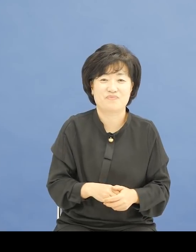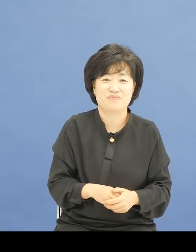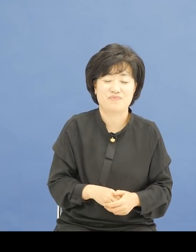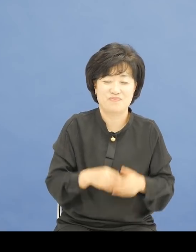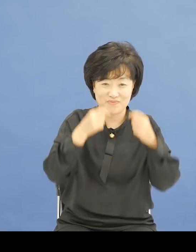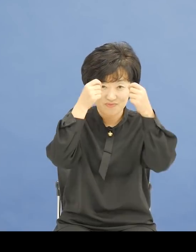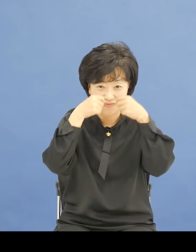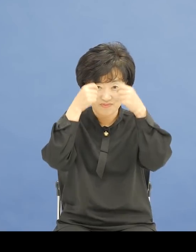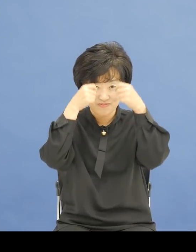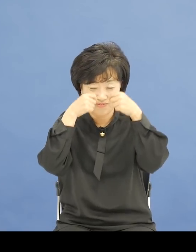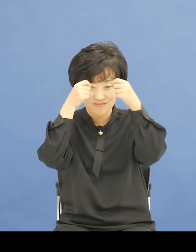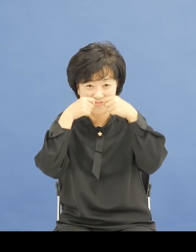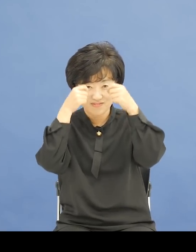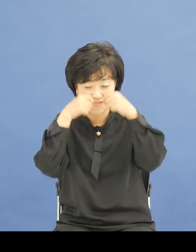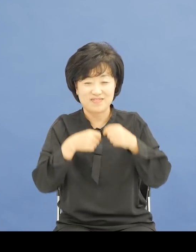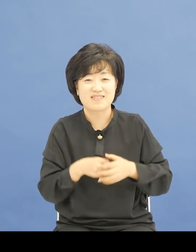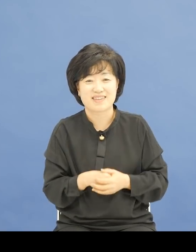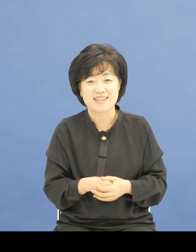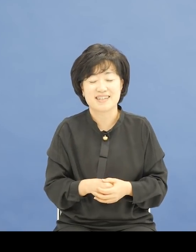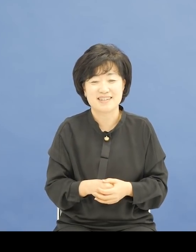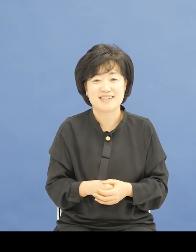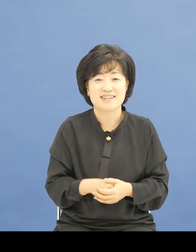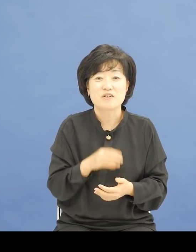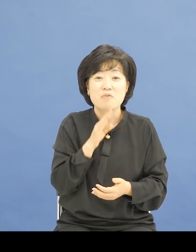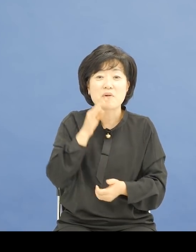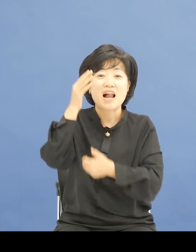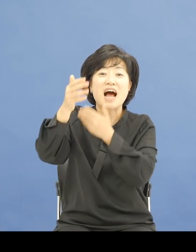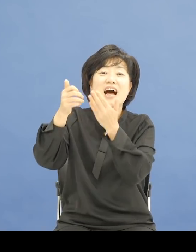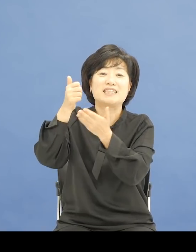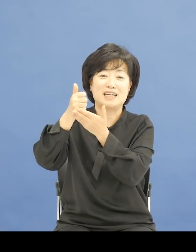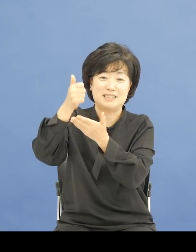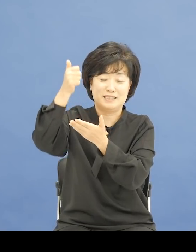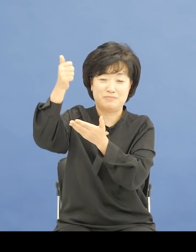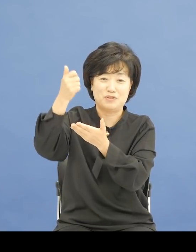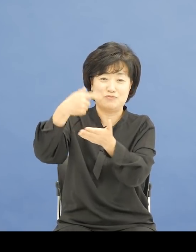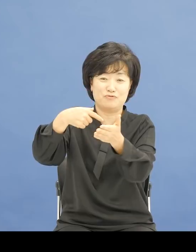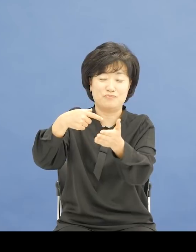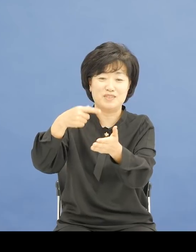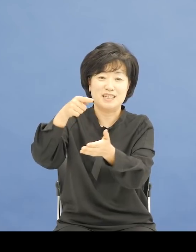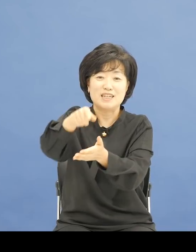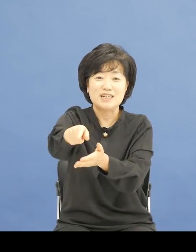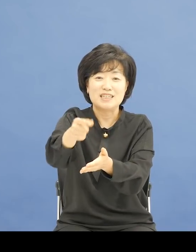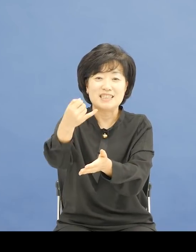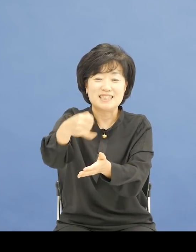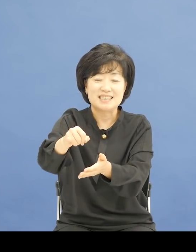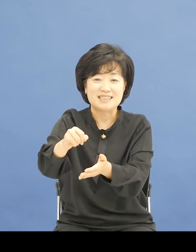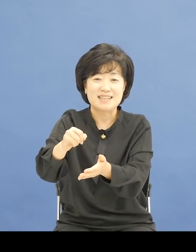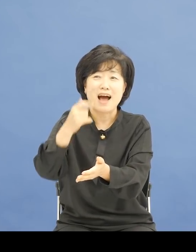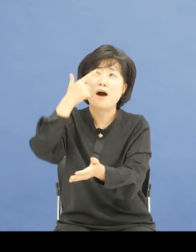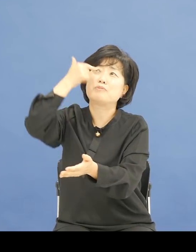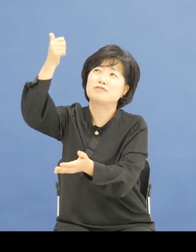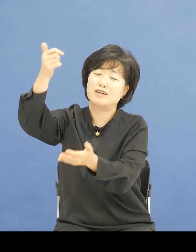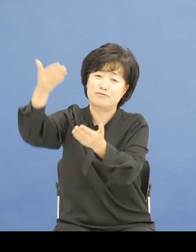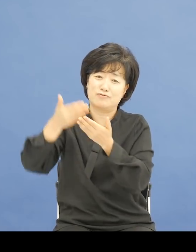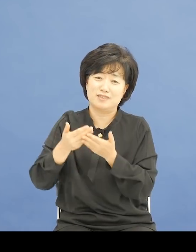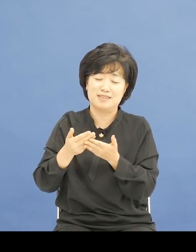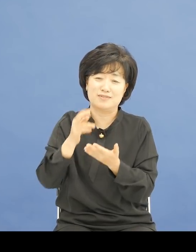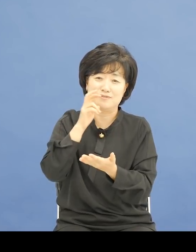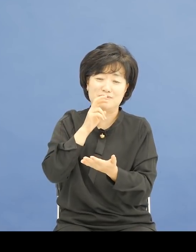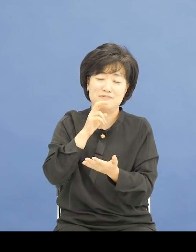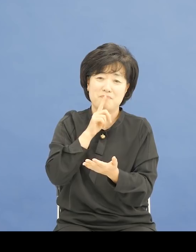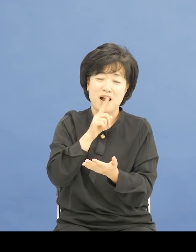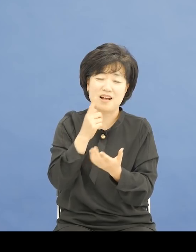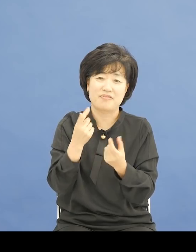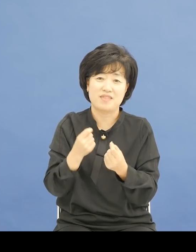게스트분 드리려고 준비했는데 이거 해야 되는지. 아니 정말 하나님께서 지은 씨에게 해주신 얘기 같아요. 네, 정말 진짜 저- 아버지가 해주시는 말.